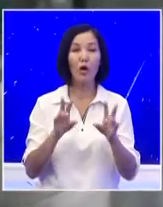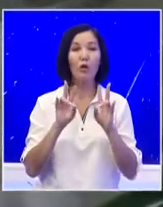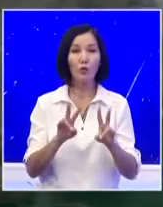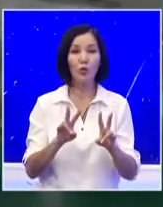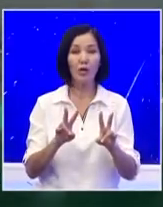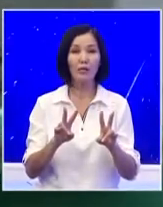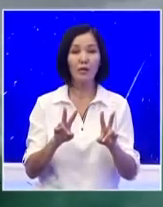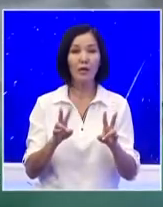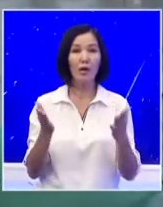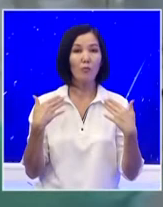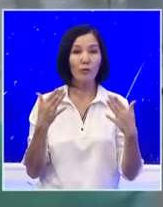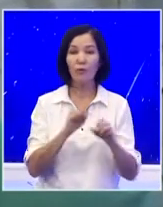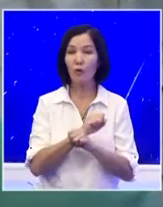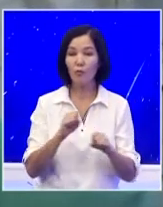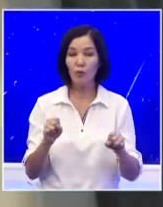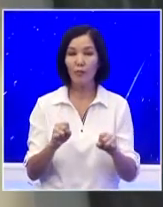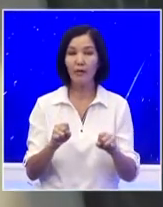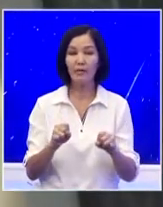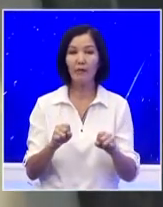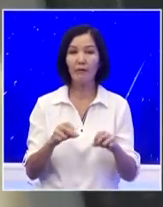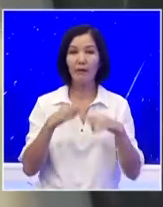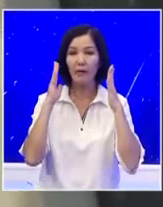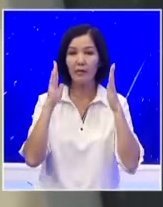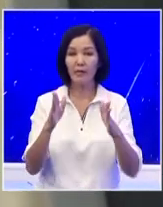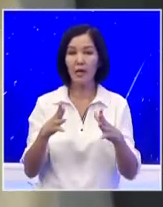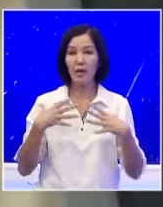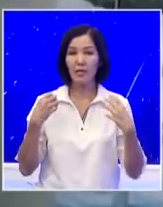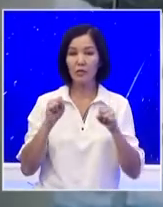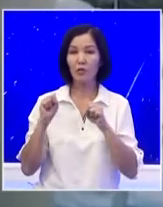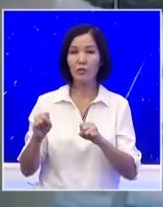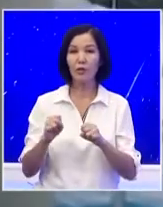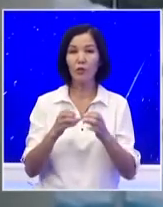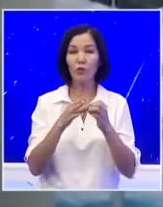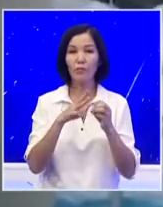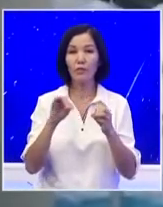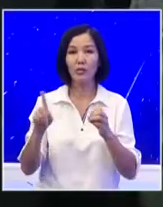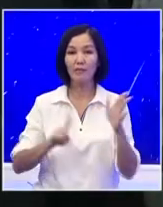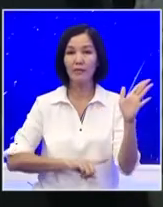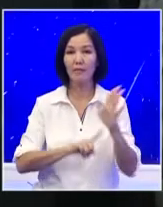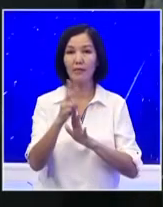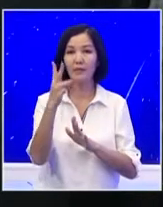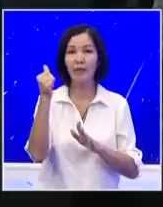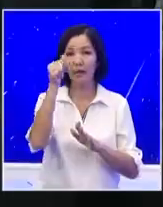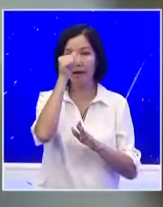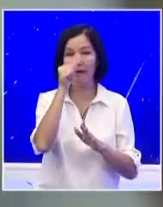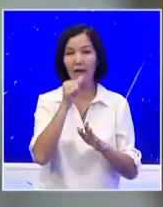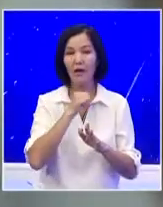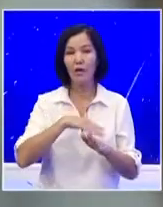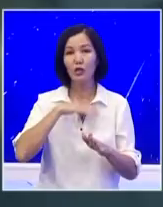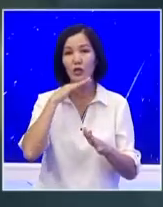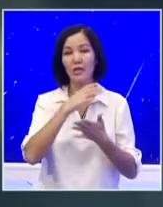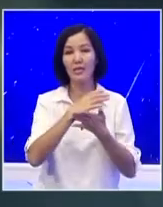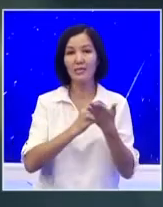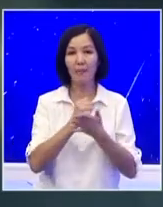арқаны кеңге салу жоқ. Сондықтан ұлт денсаулығына жауап беретін ведомство 15 тамыздан бастап тағы да 2 айға жетерлік қор